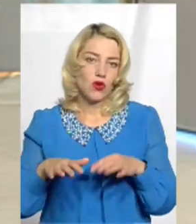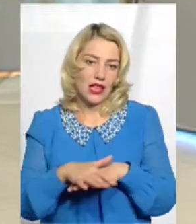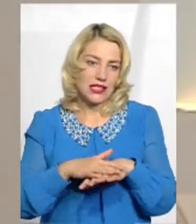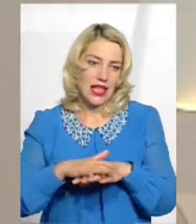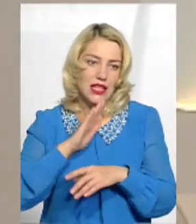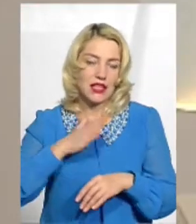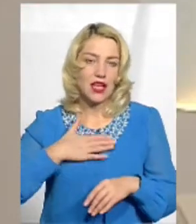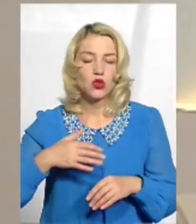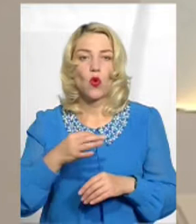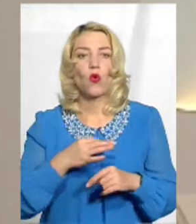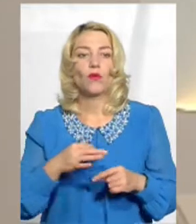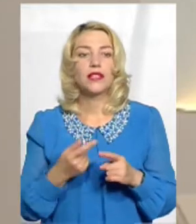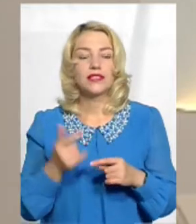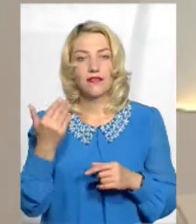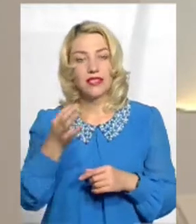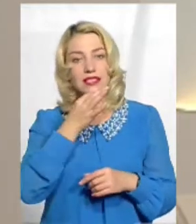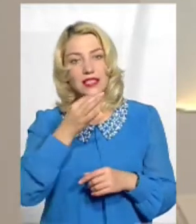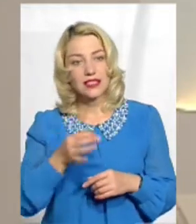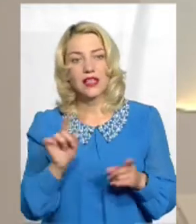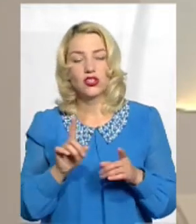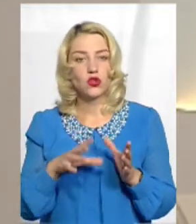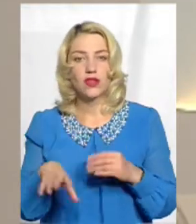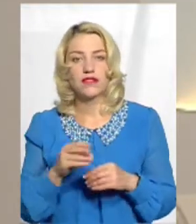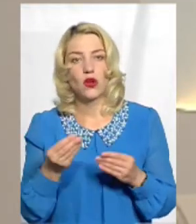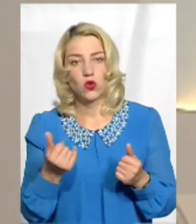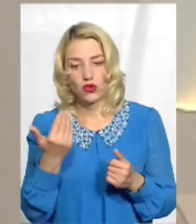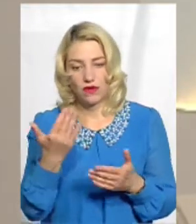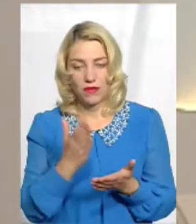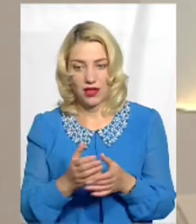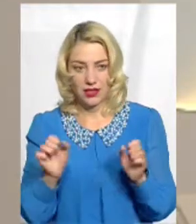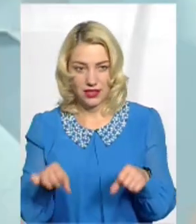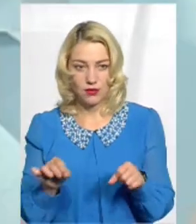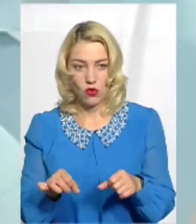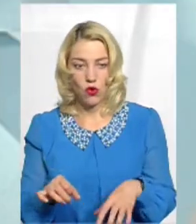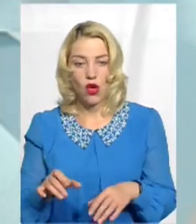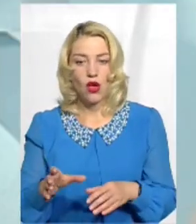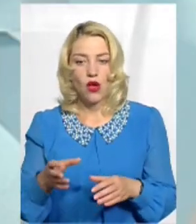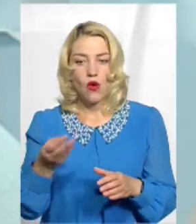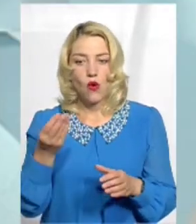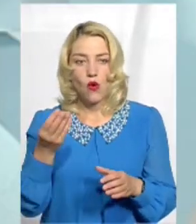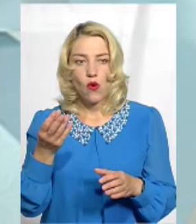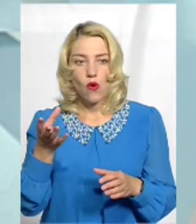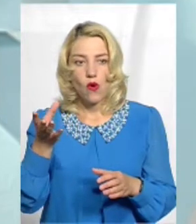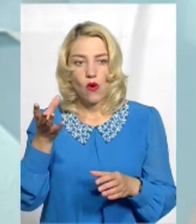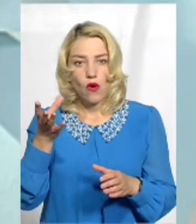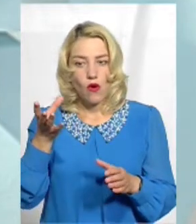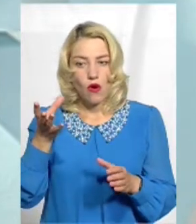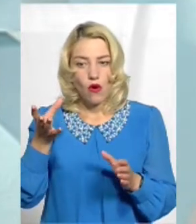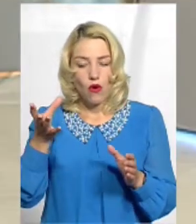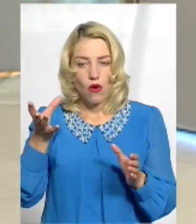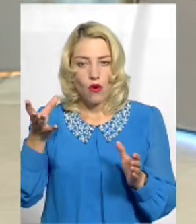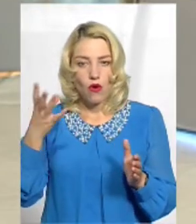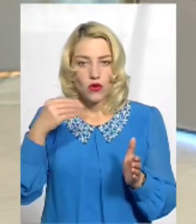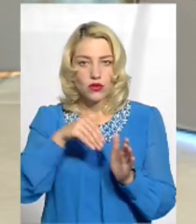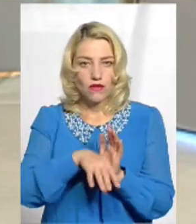області. От ви сказали, що не всі кошти ви маєте змогу освоїти. Я не сказав так. А як